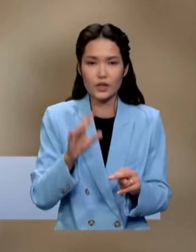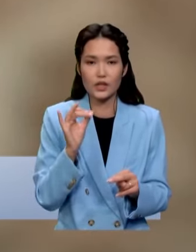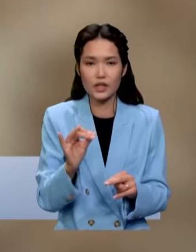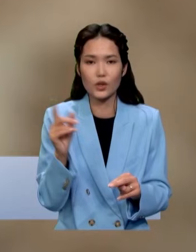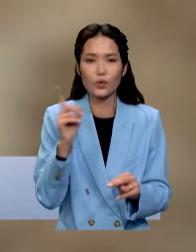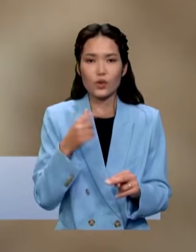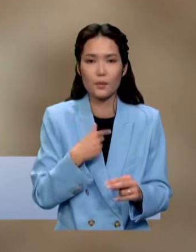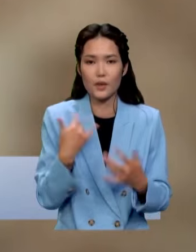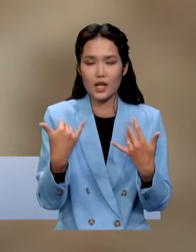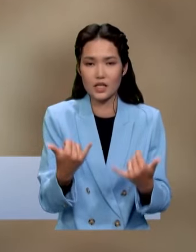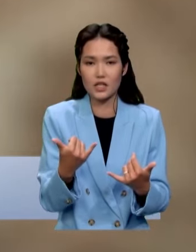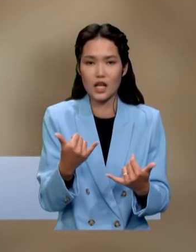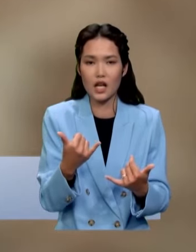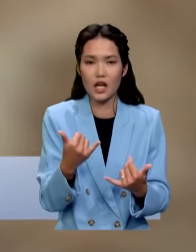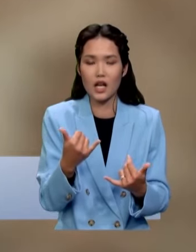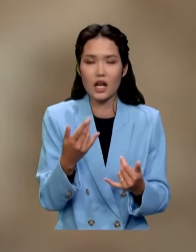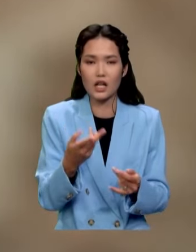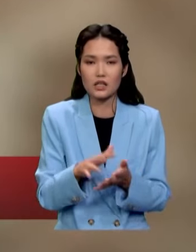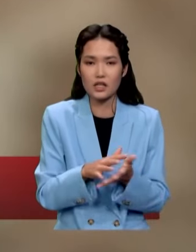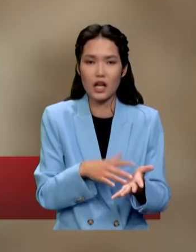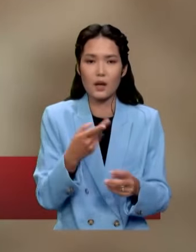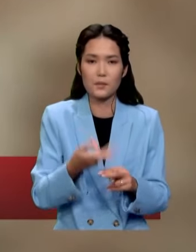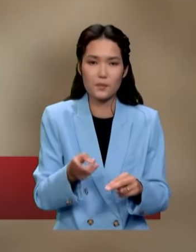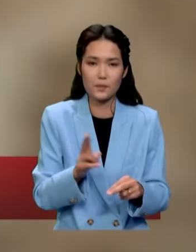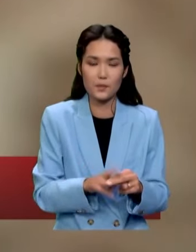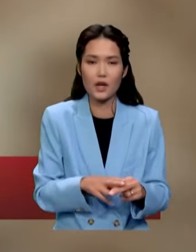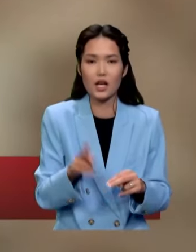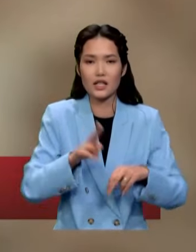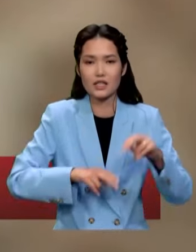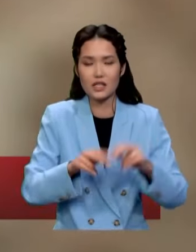мы сейчас говорим, для населения это, скорее всего,